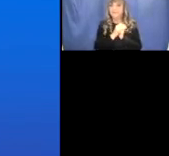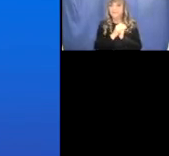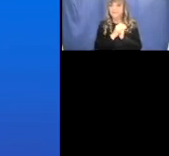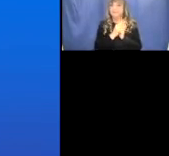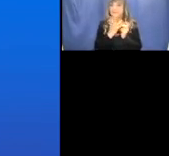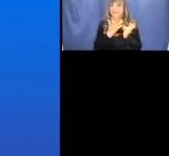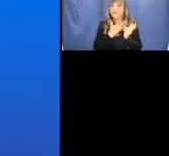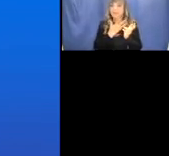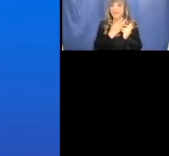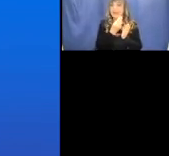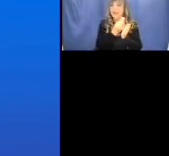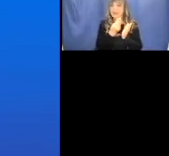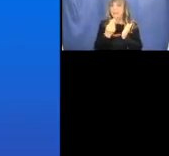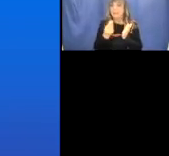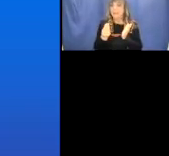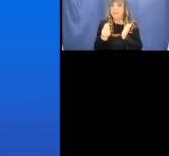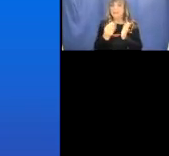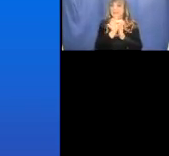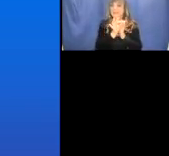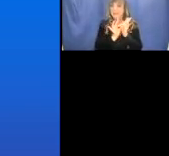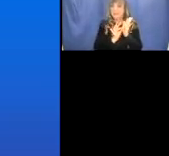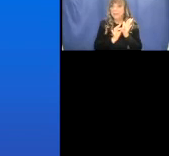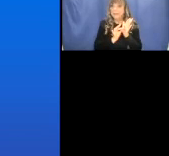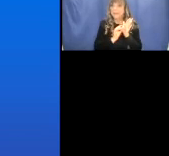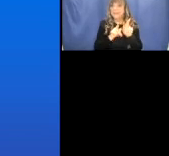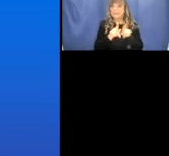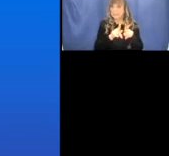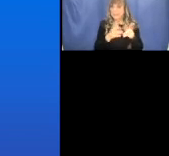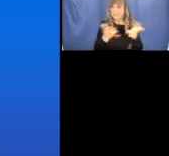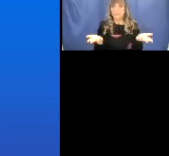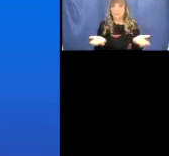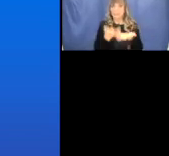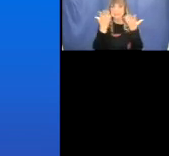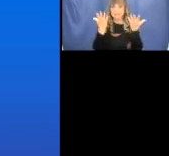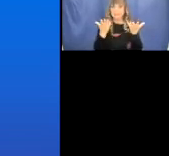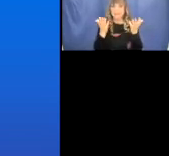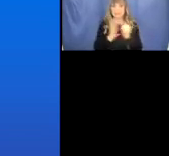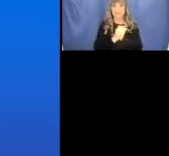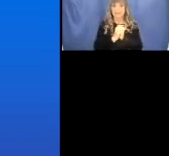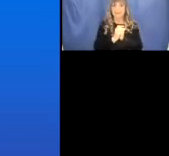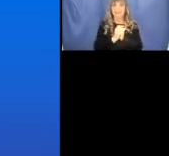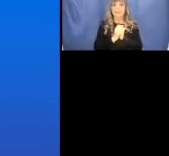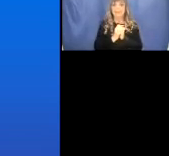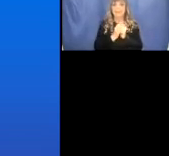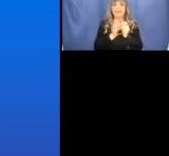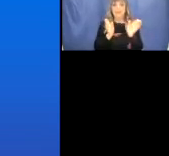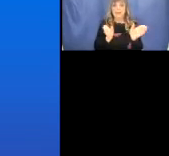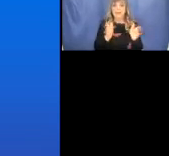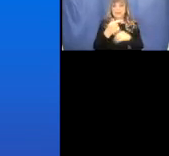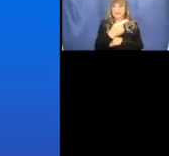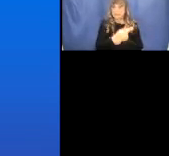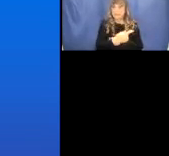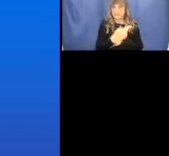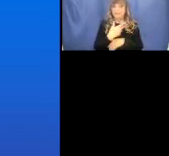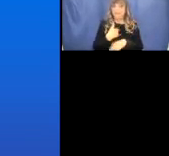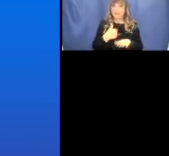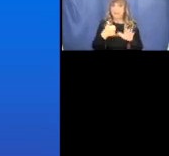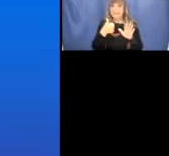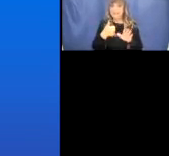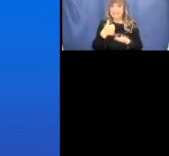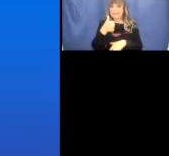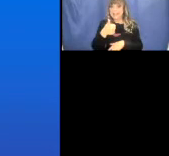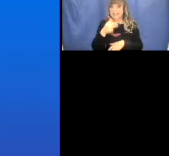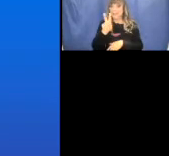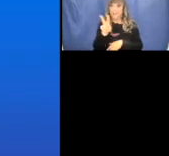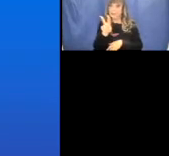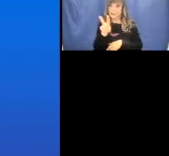elementi di simmetria presente in quella classe per esempio la classe tra pezzo idrica ha come simbolo 622 vuol dire che c'è